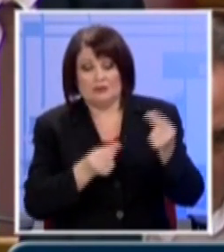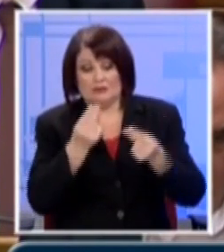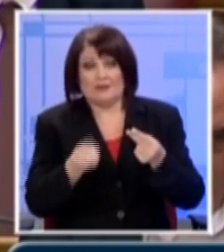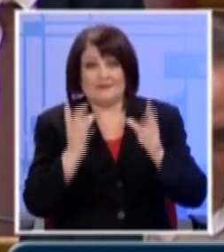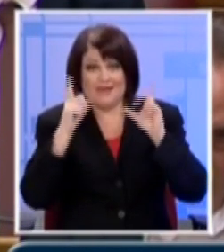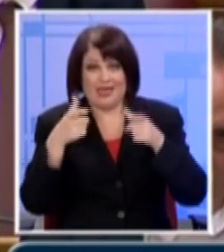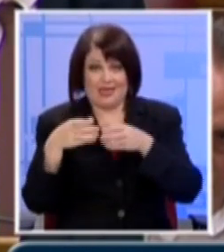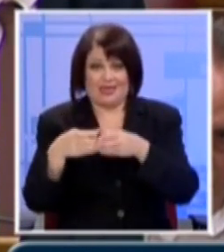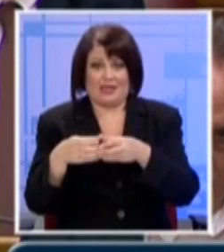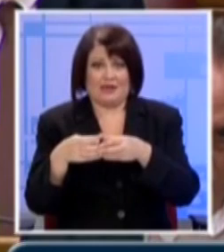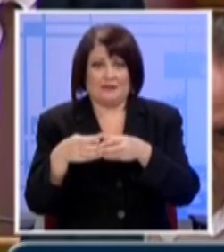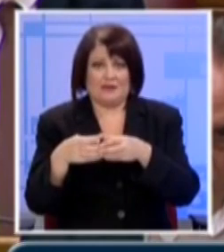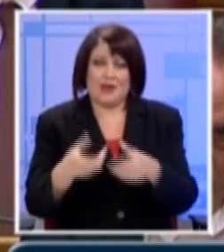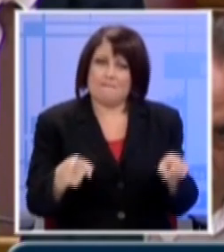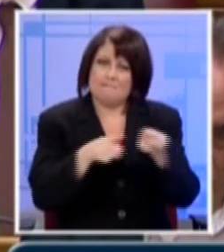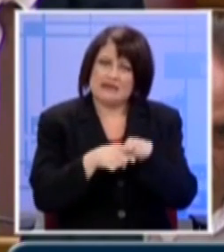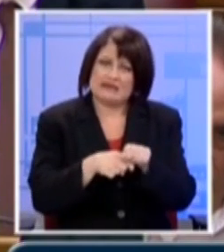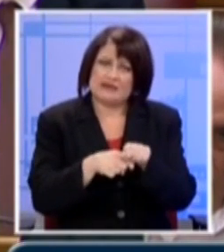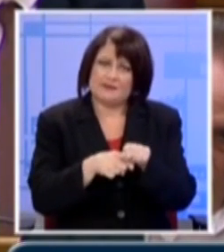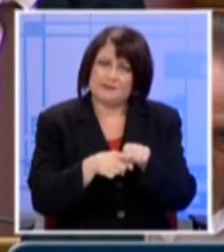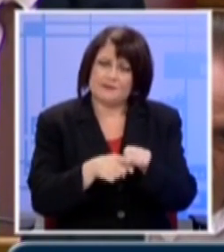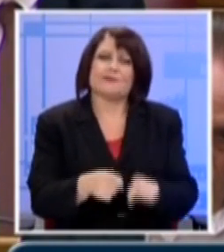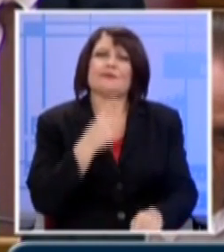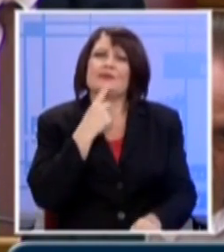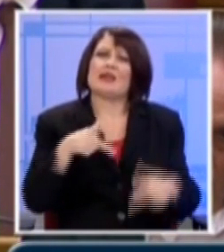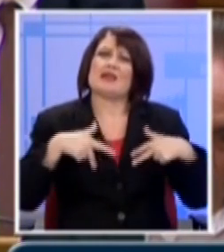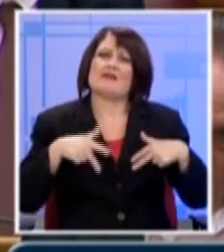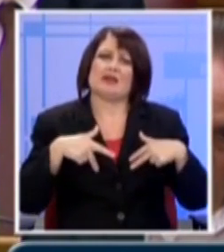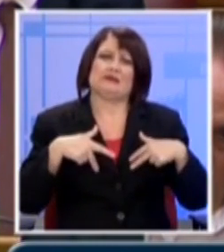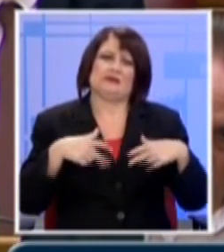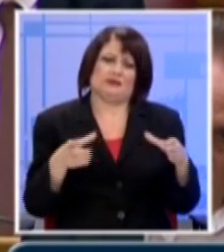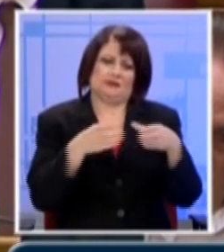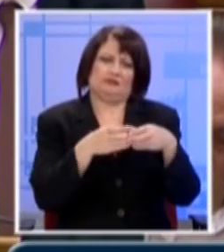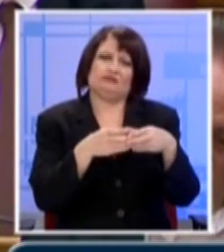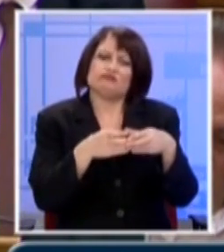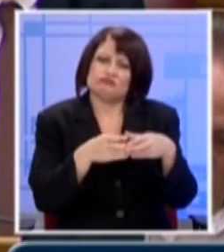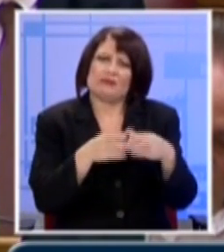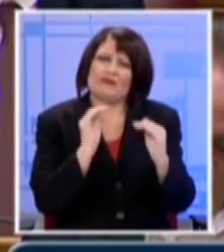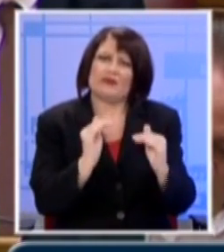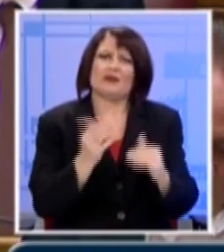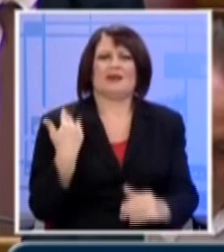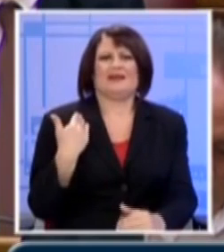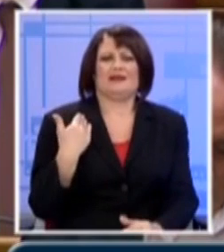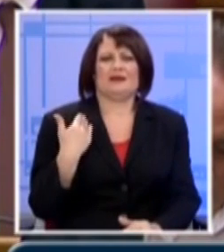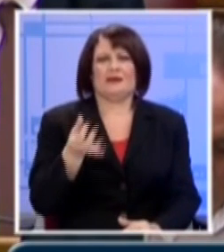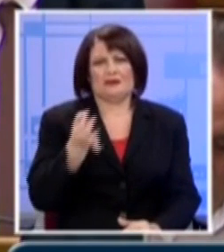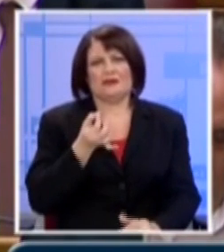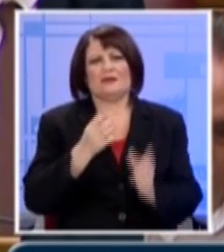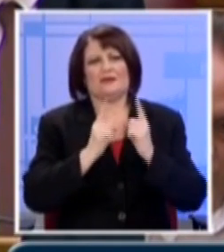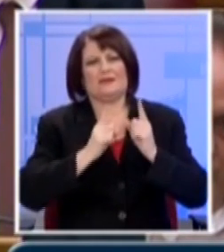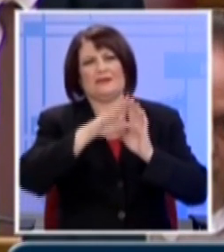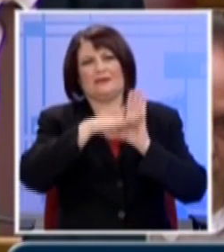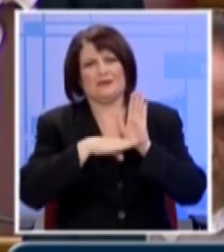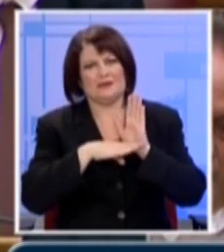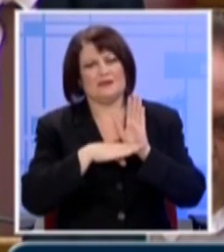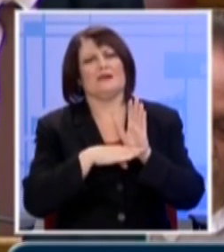Νέα Δημοκρατία στον ίδιο πόλο, στο όνομα της κυβέρνησης. Και μάλιστα με μια πρόσφατη προγραμματική συμφωνία